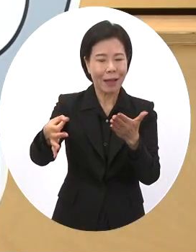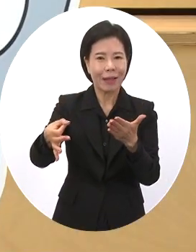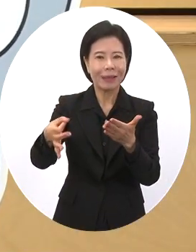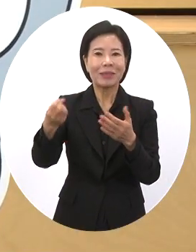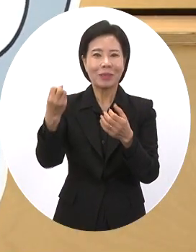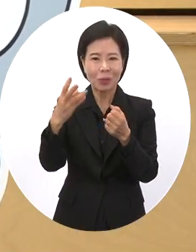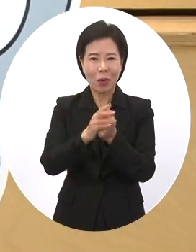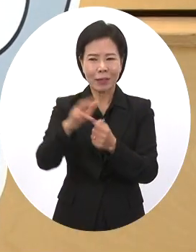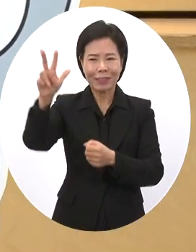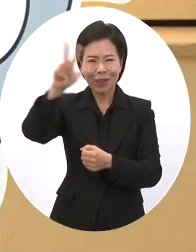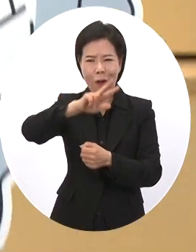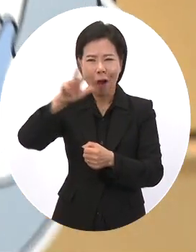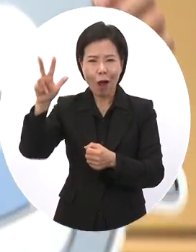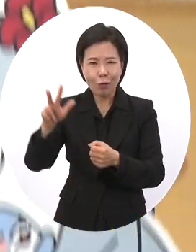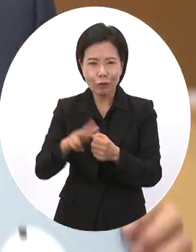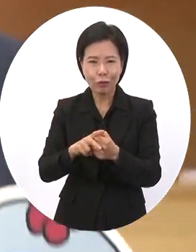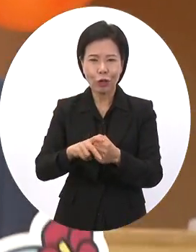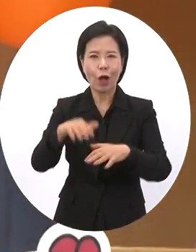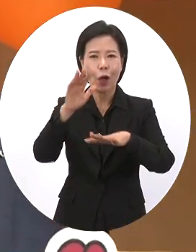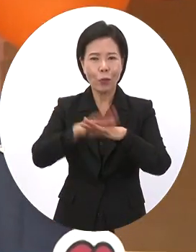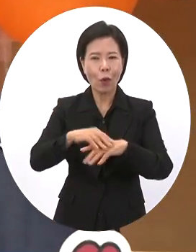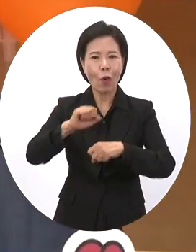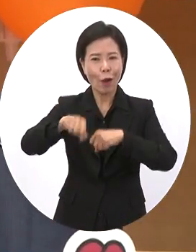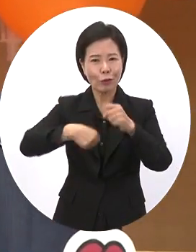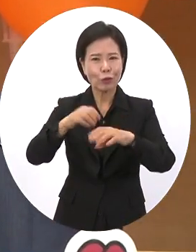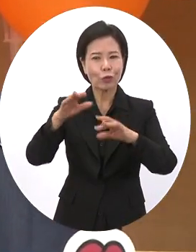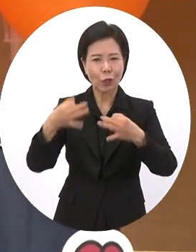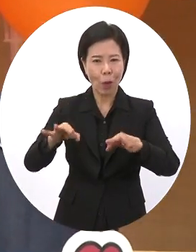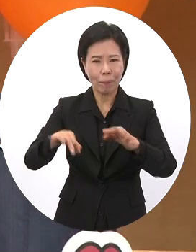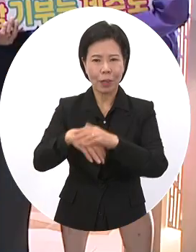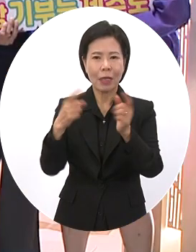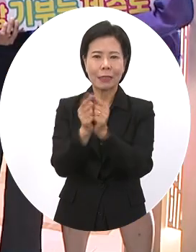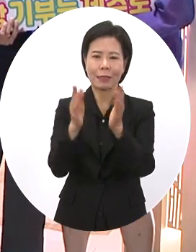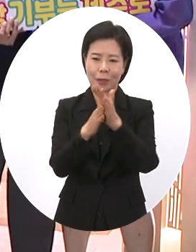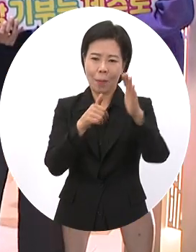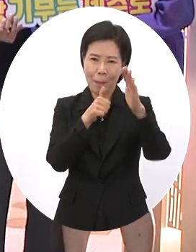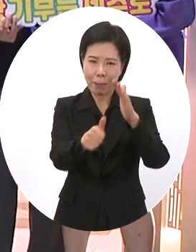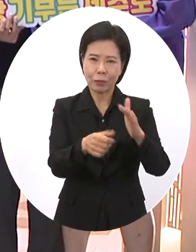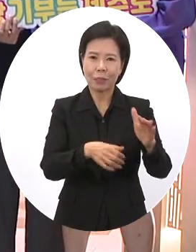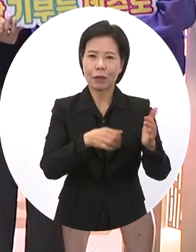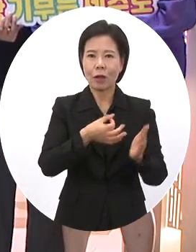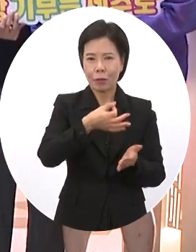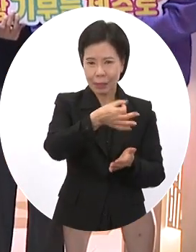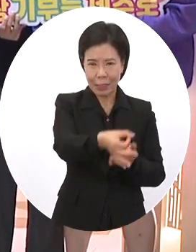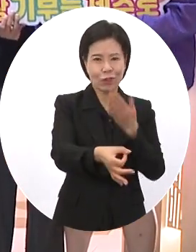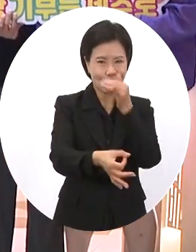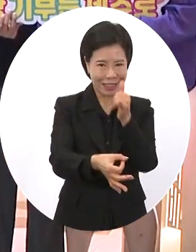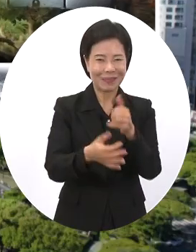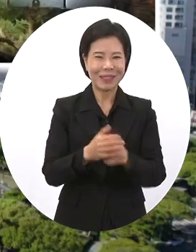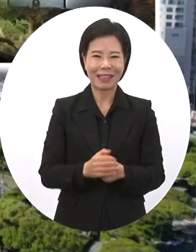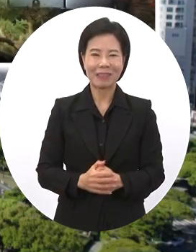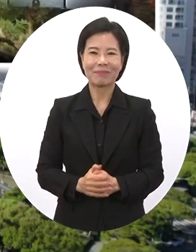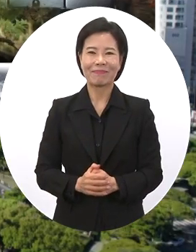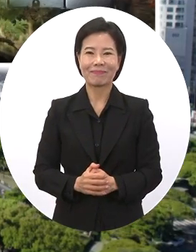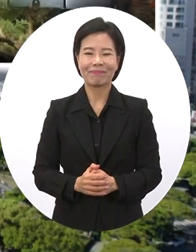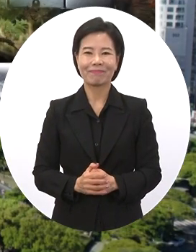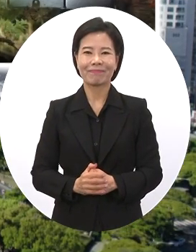가능한데요. 전국 농, 축협과 농협은행 창구에서도 납부할 수 있습니다.